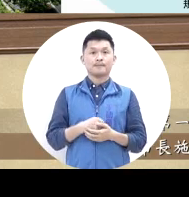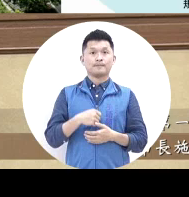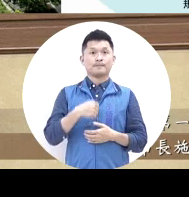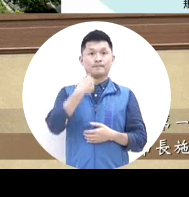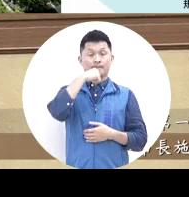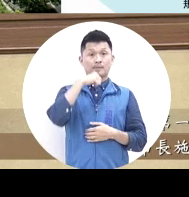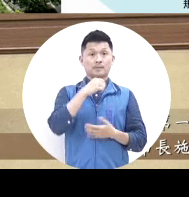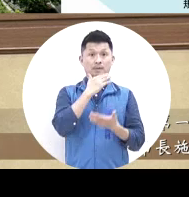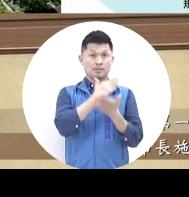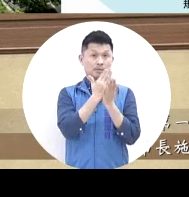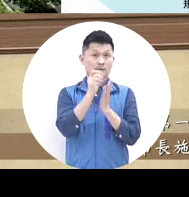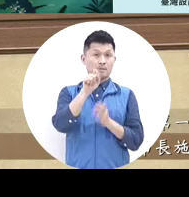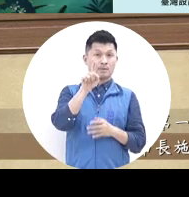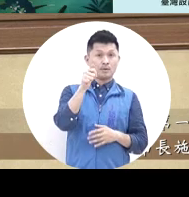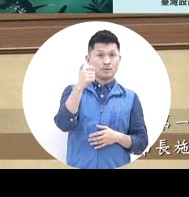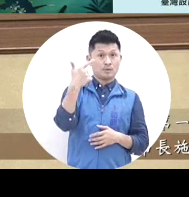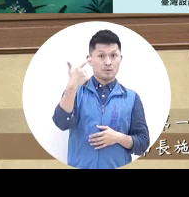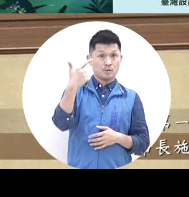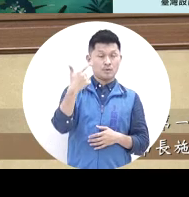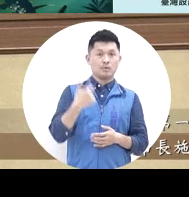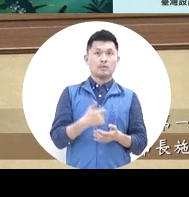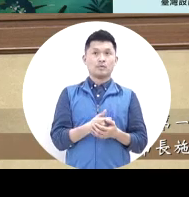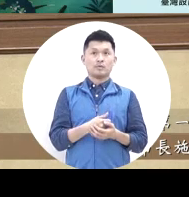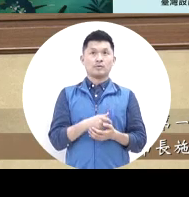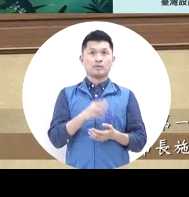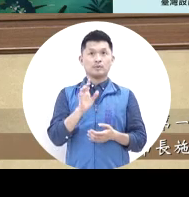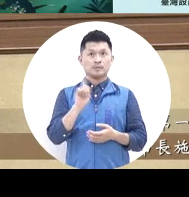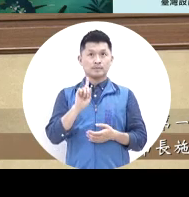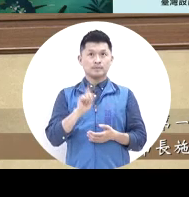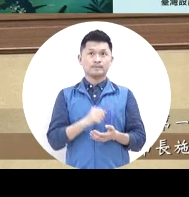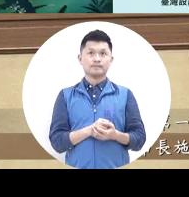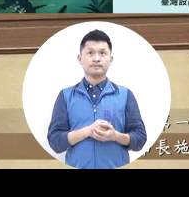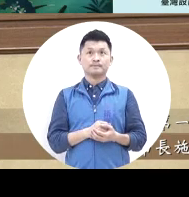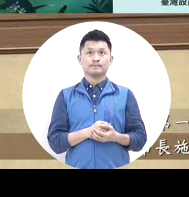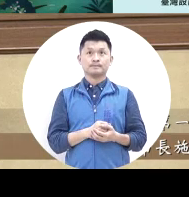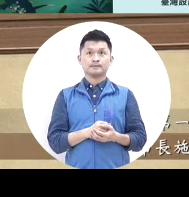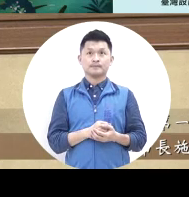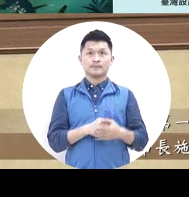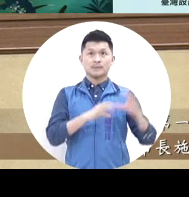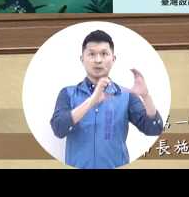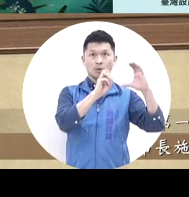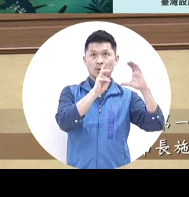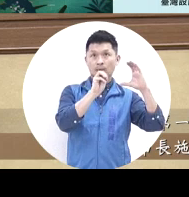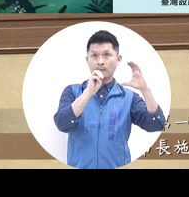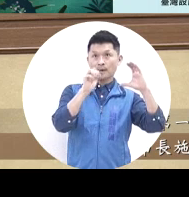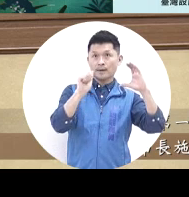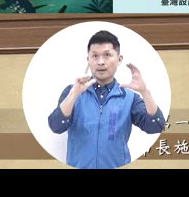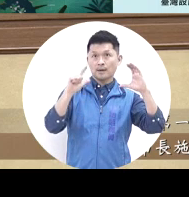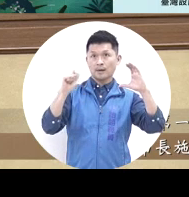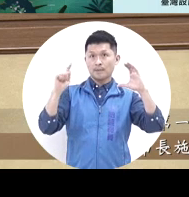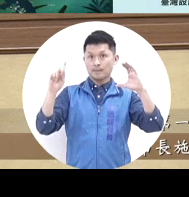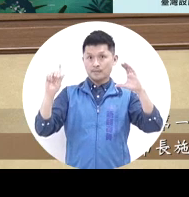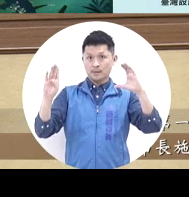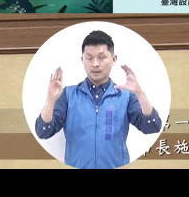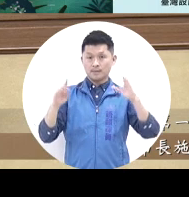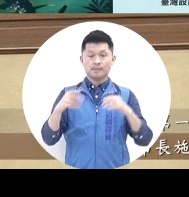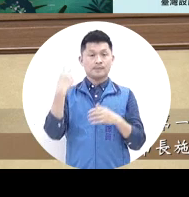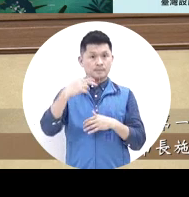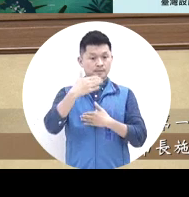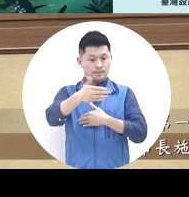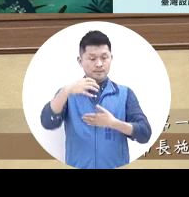面，包括43楼的 Common Lab， 以及我们2020台湾室内设计大